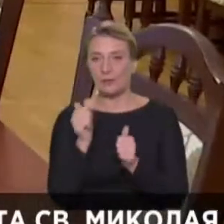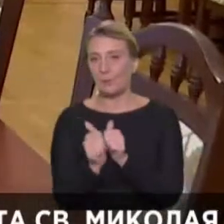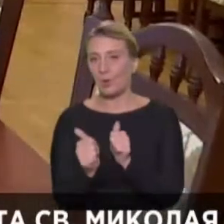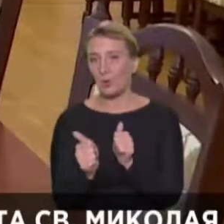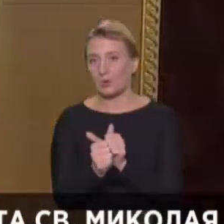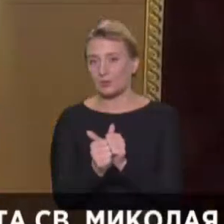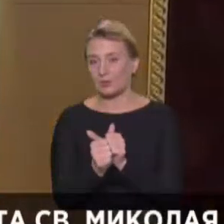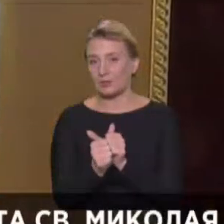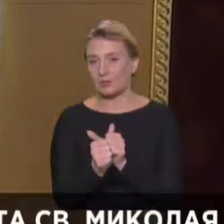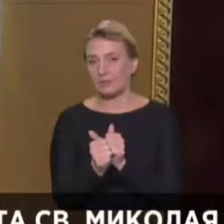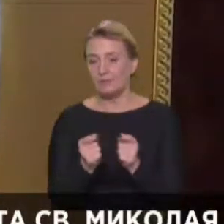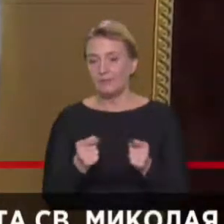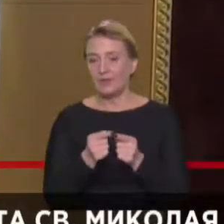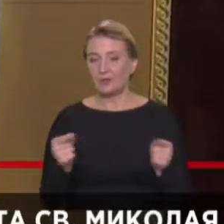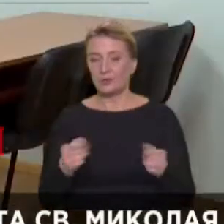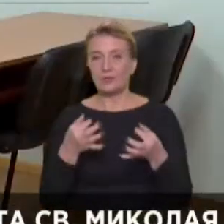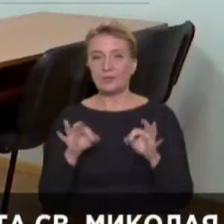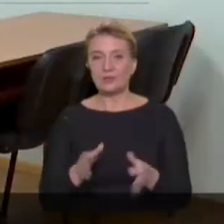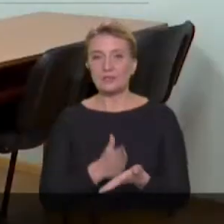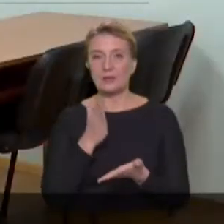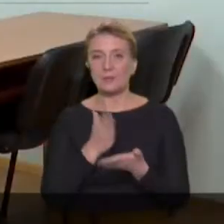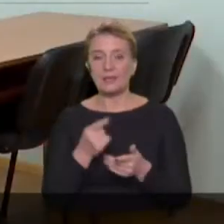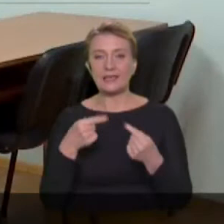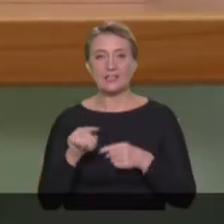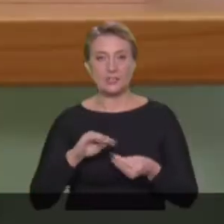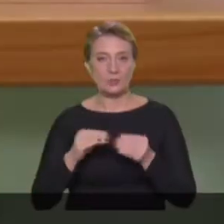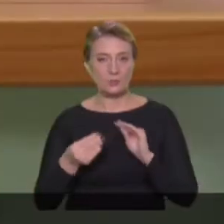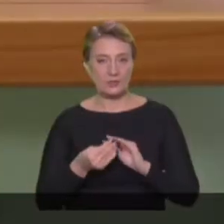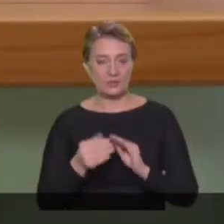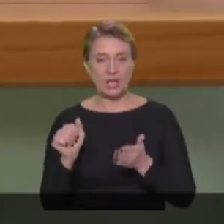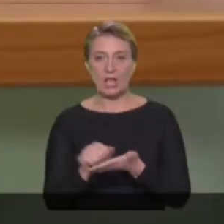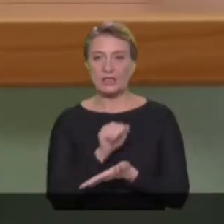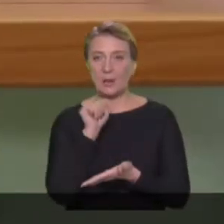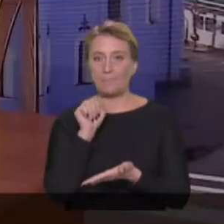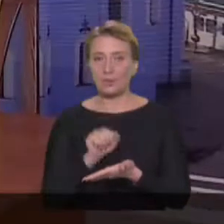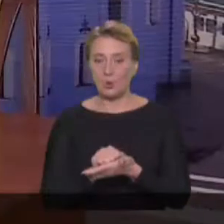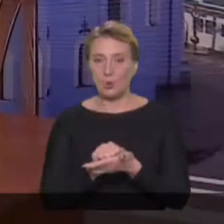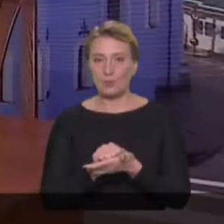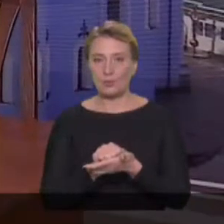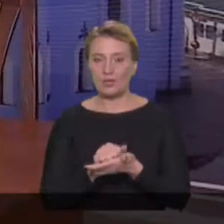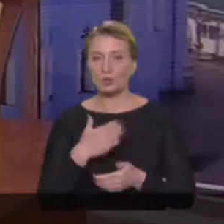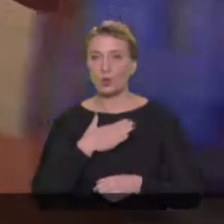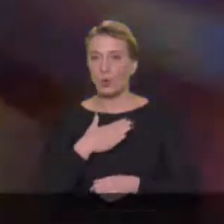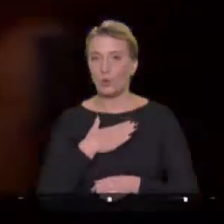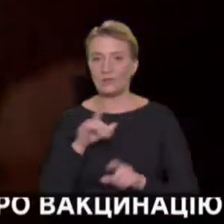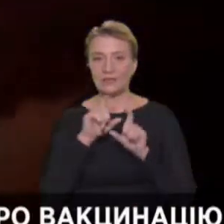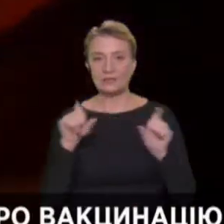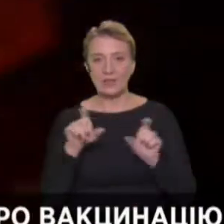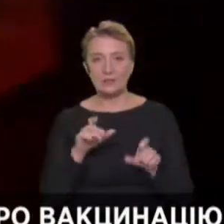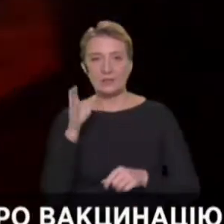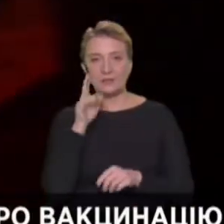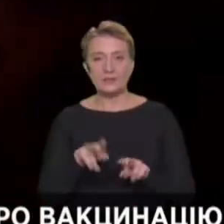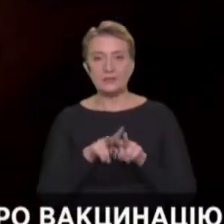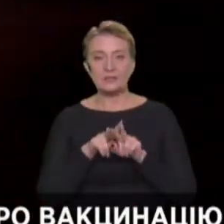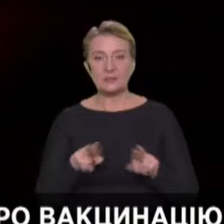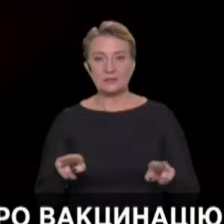добу незалежності православна освіта мала вже інші проблеми. Дипломи духовних закладів ігнорувалися Міністерством освіти. Переломним